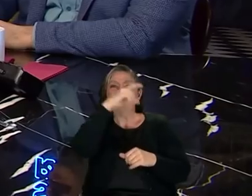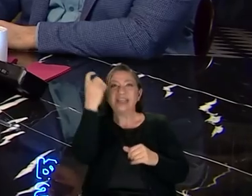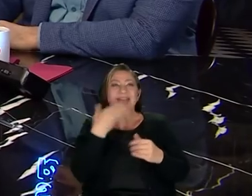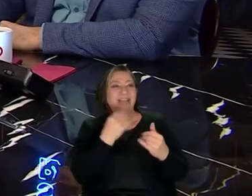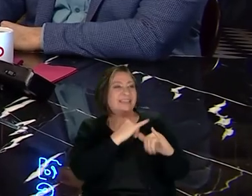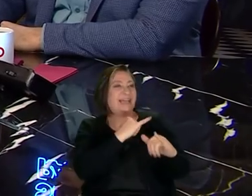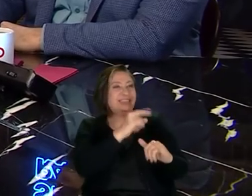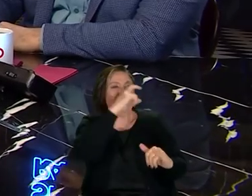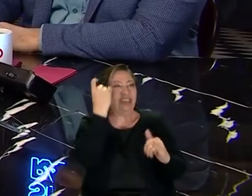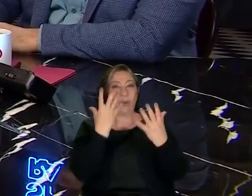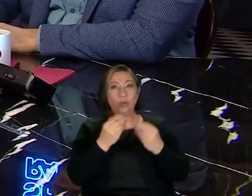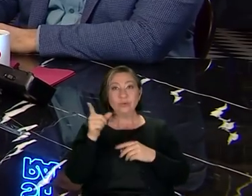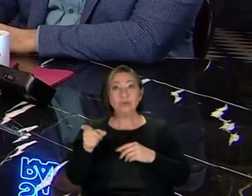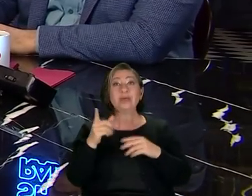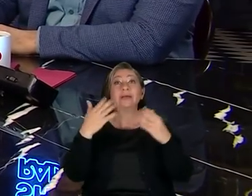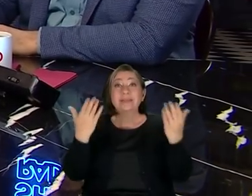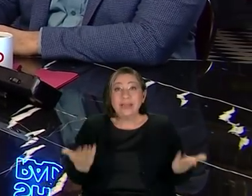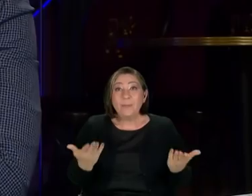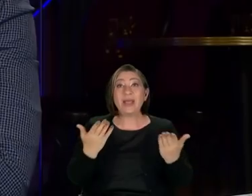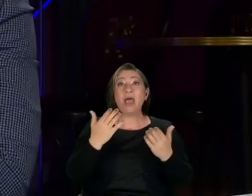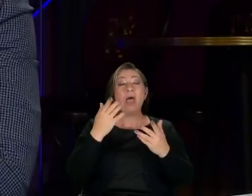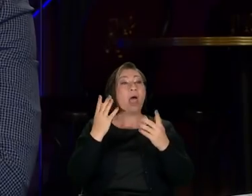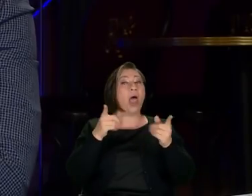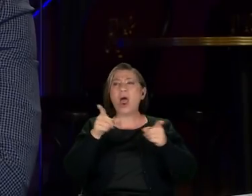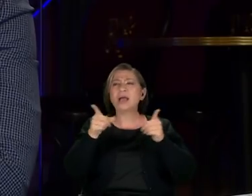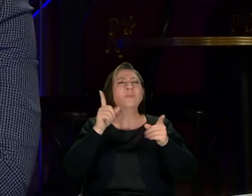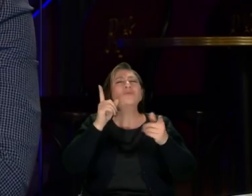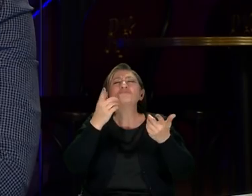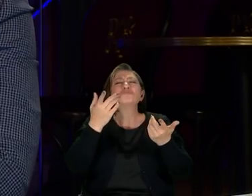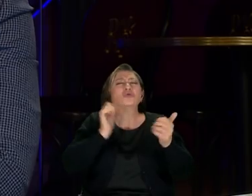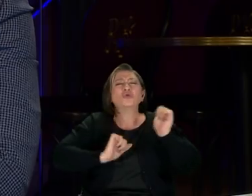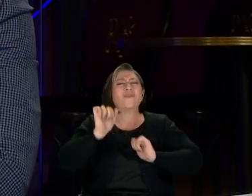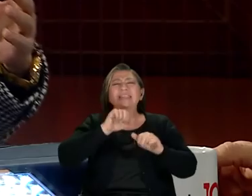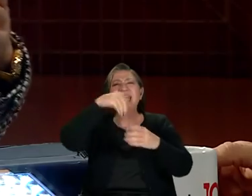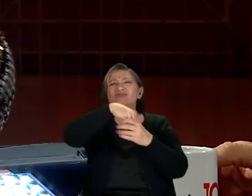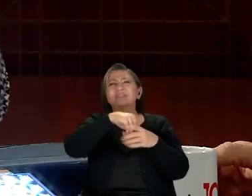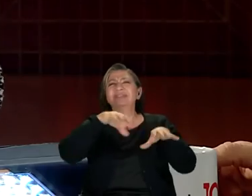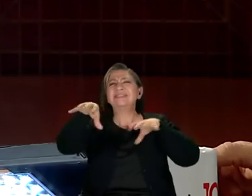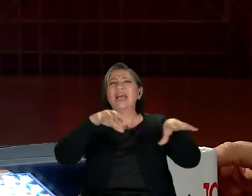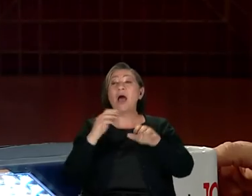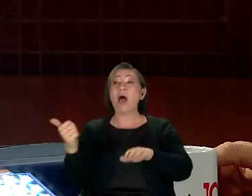davranıyorsunuz. Yani tabii ki herhangi bir üniversite alanında